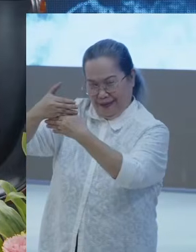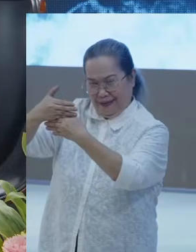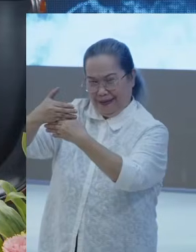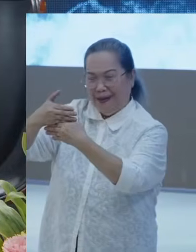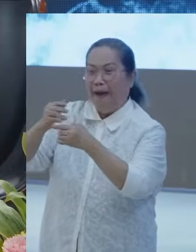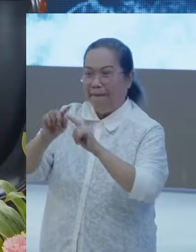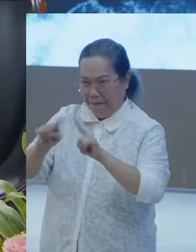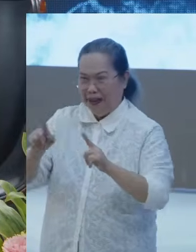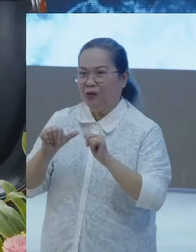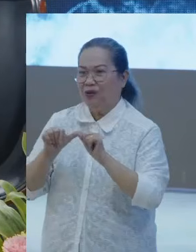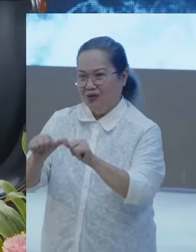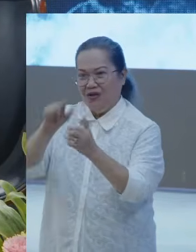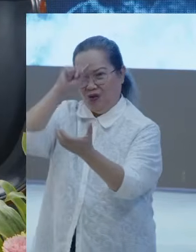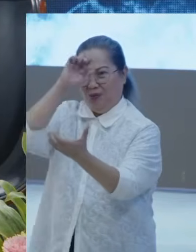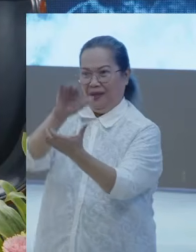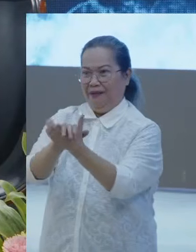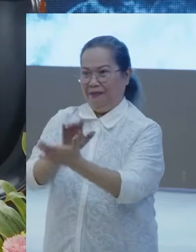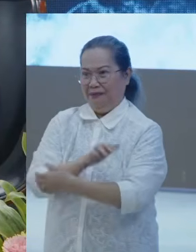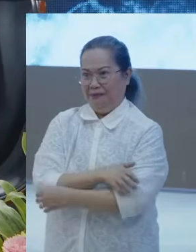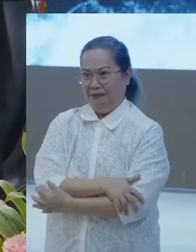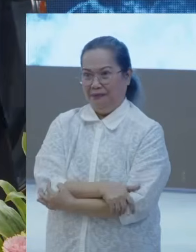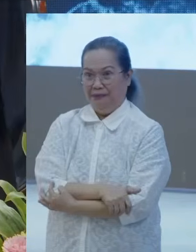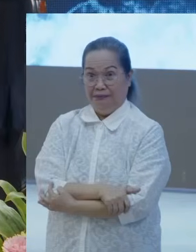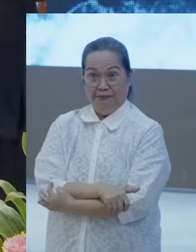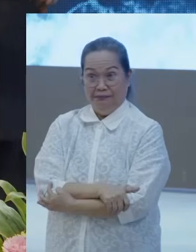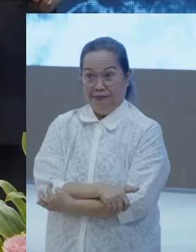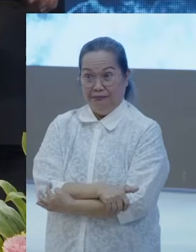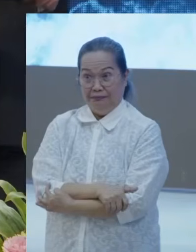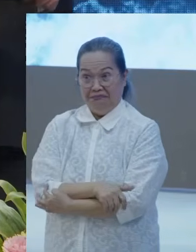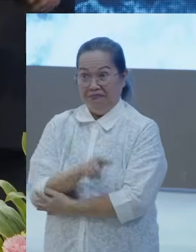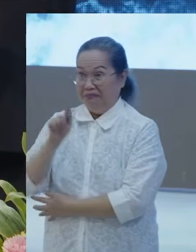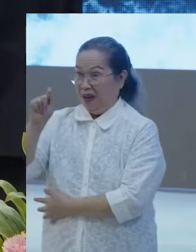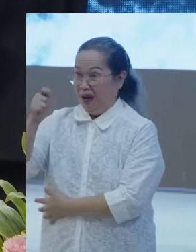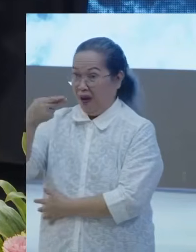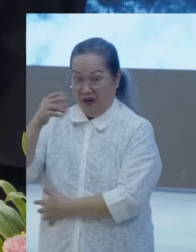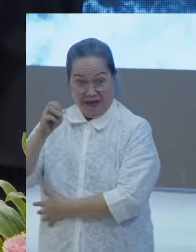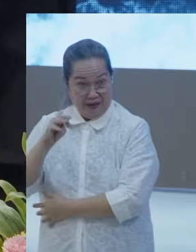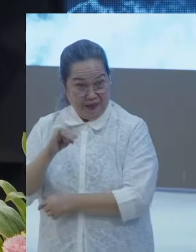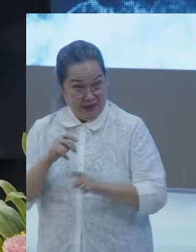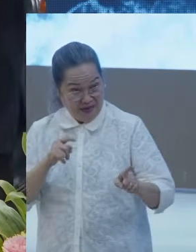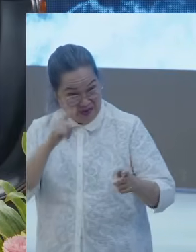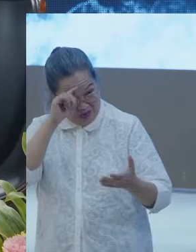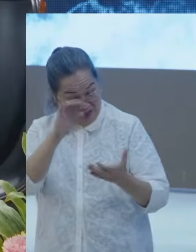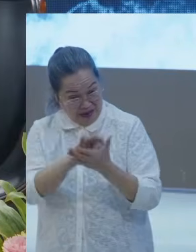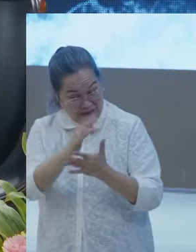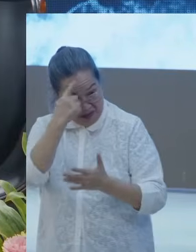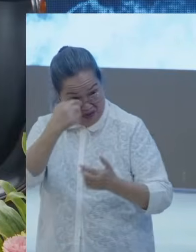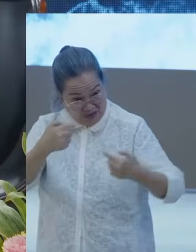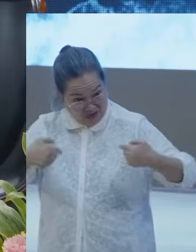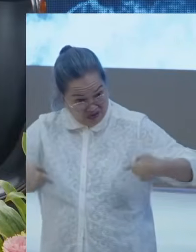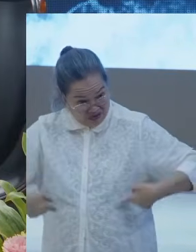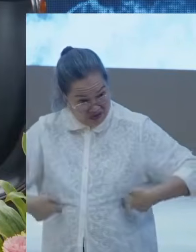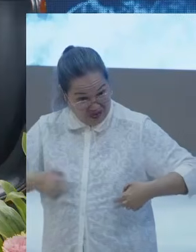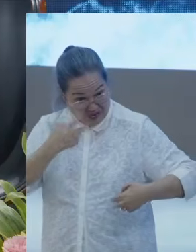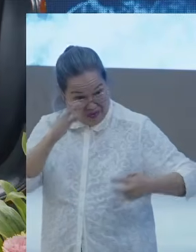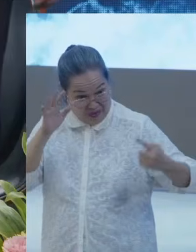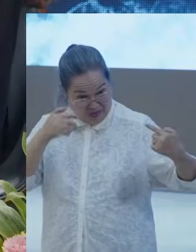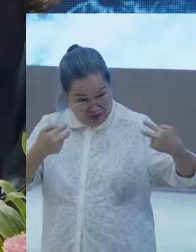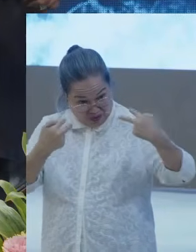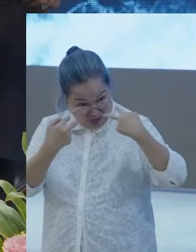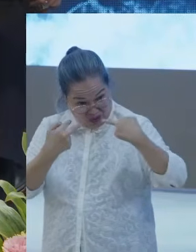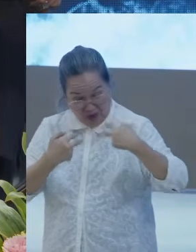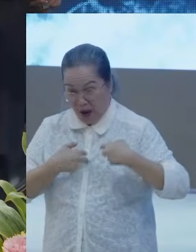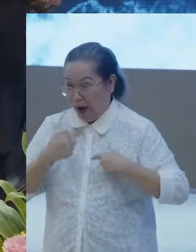have believed. Thomas, you believe because you saw. Pero